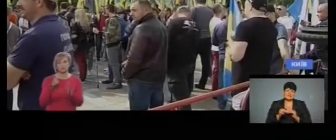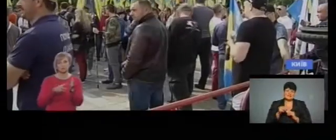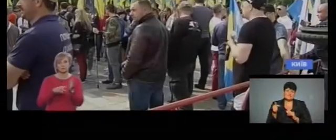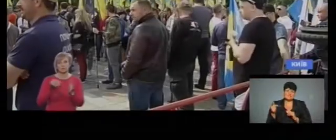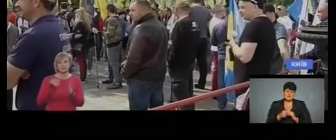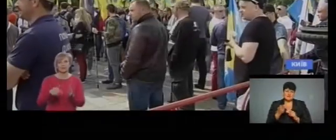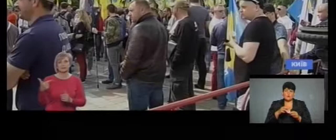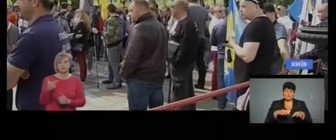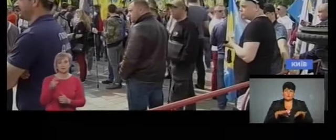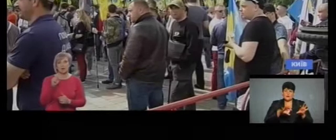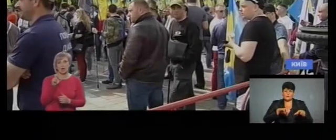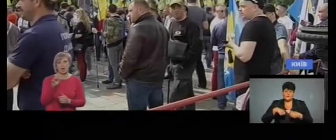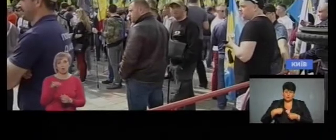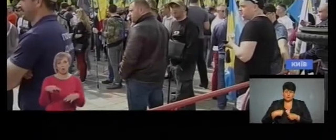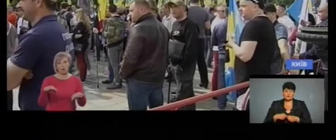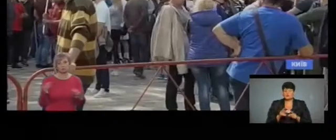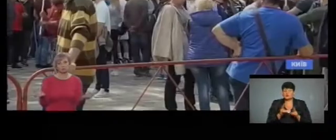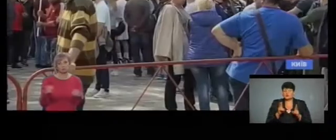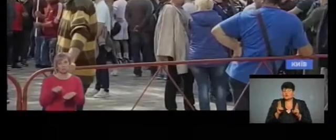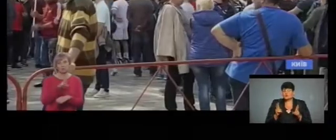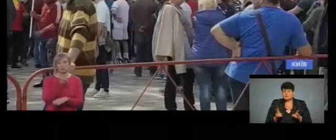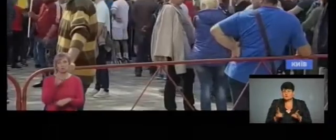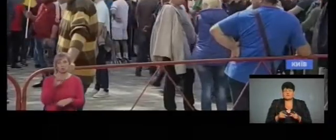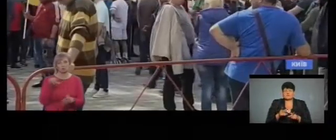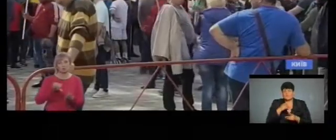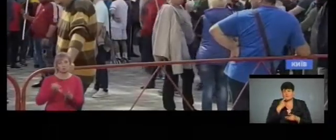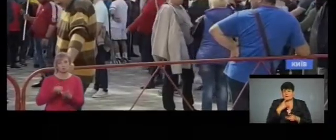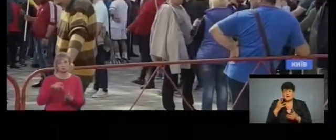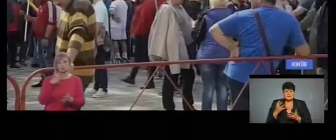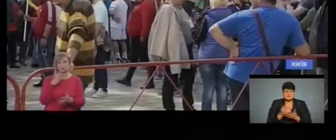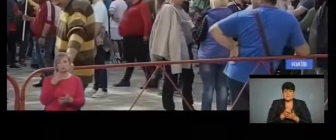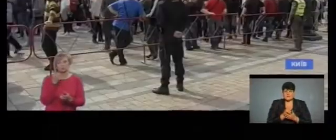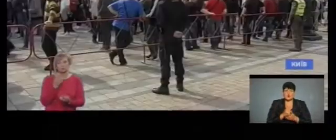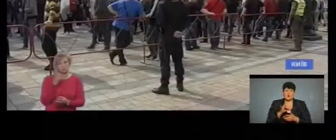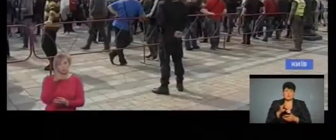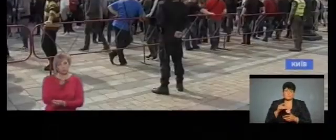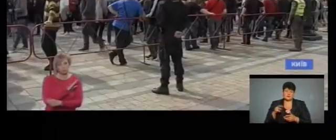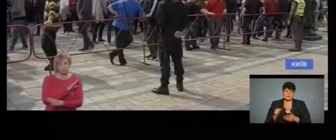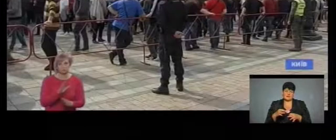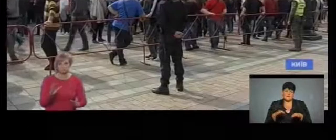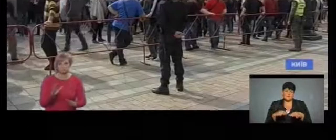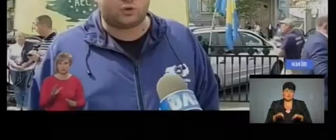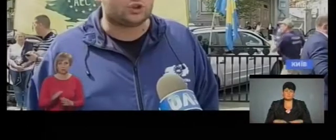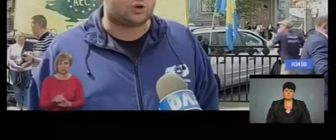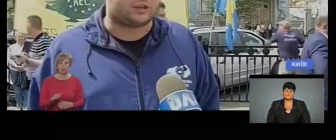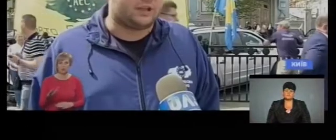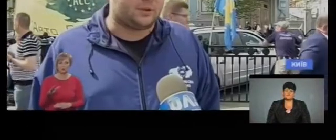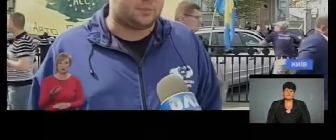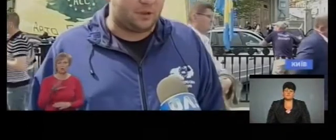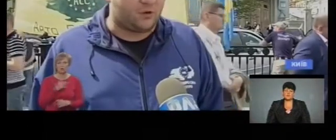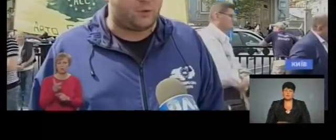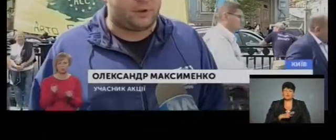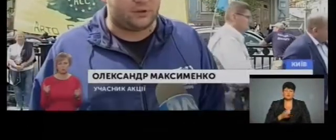автомобіль конфіскують. Дехто з мітингувальників каже, просто не встигли розмитнити свої авто. Був дуже короткий